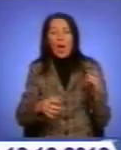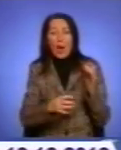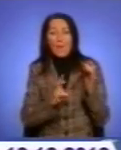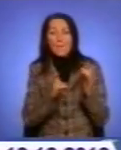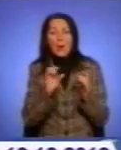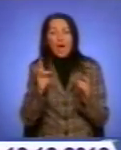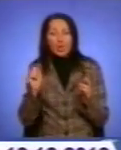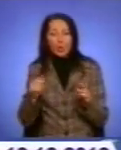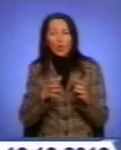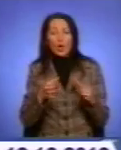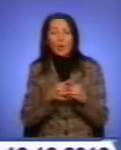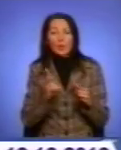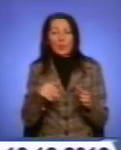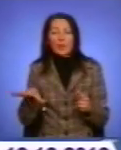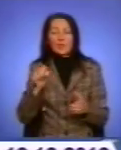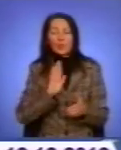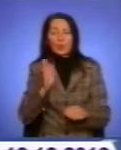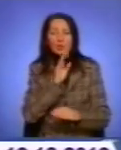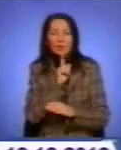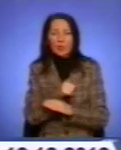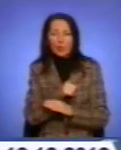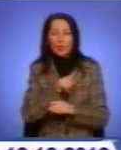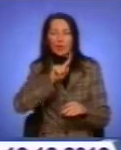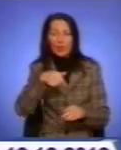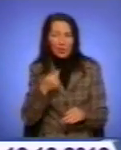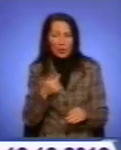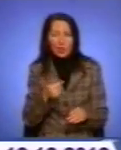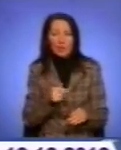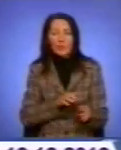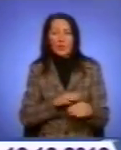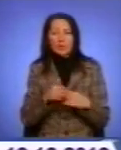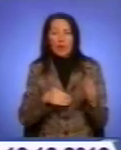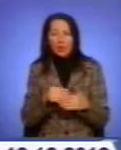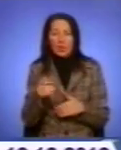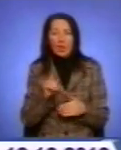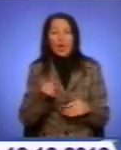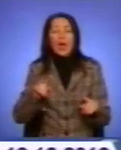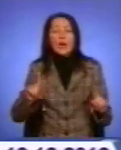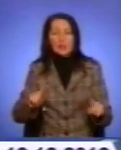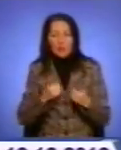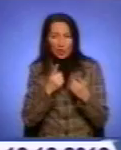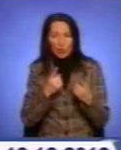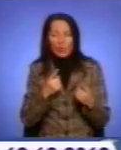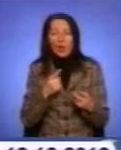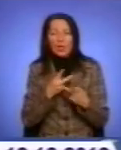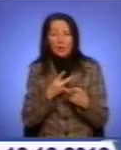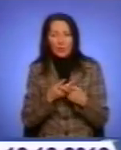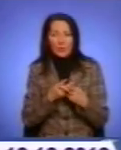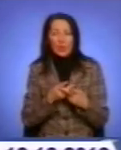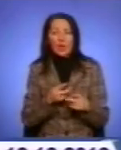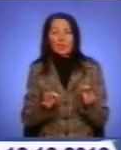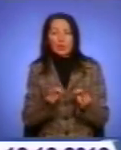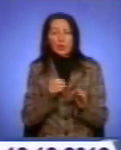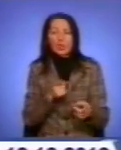Всі були заборонені і вилучені з виконавської практики. За Ізовщини Гната Хуткевича заарештували і засудили до розстрілу.